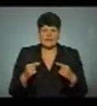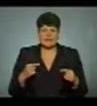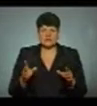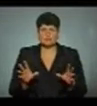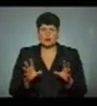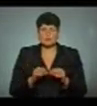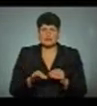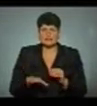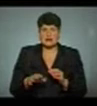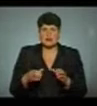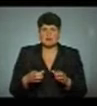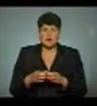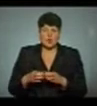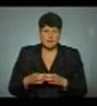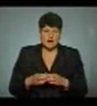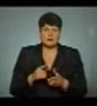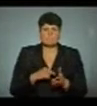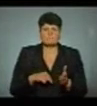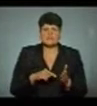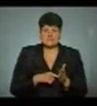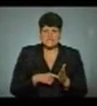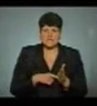об'єднаними територіальними громадами, міськими